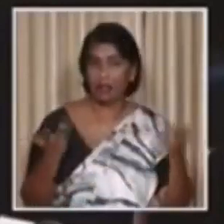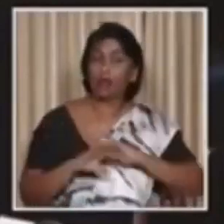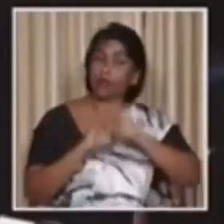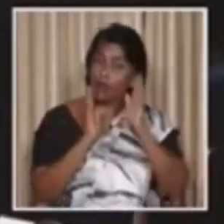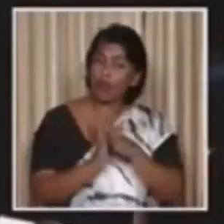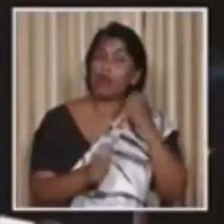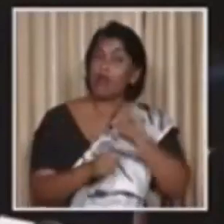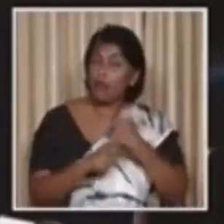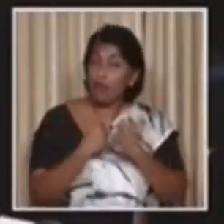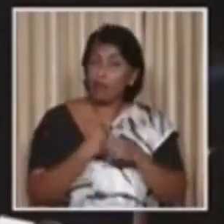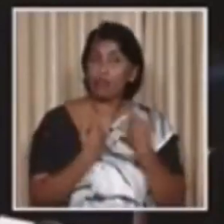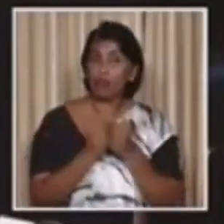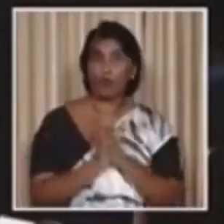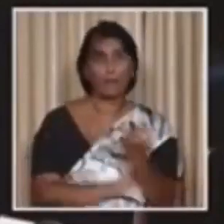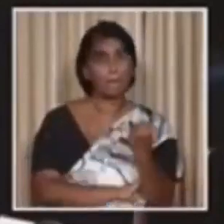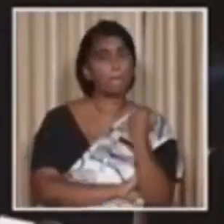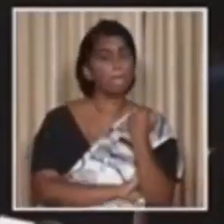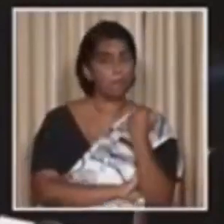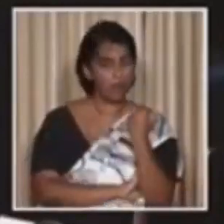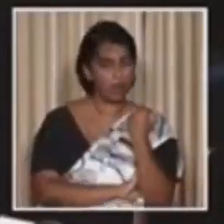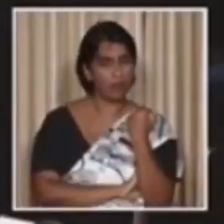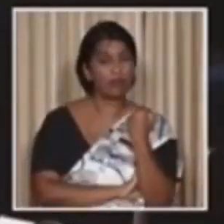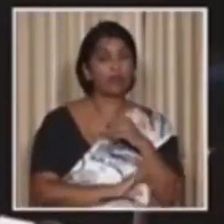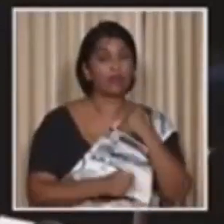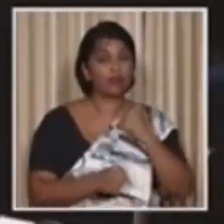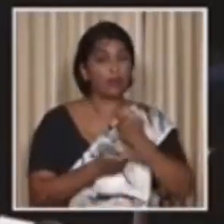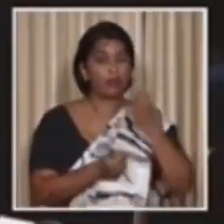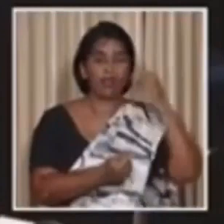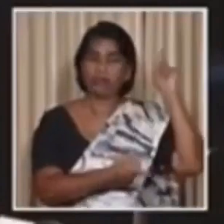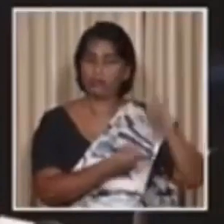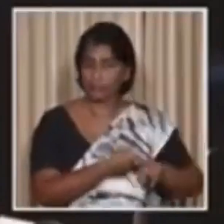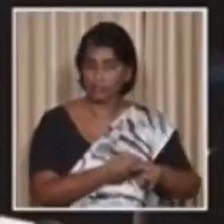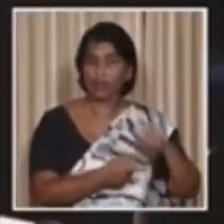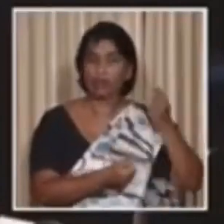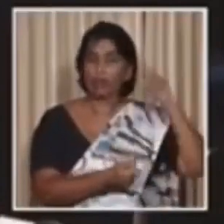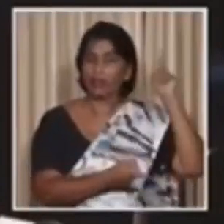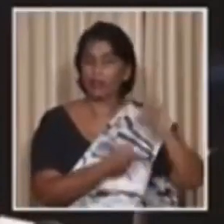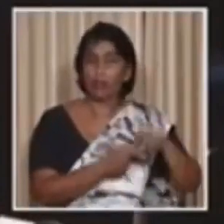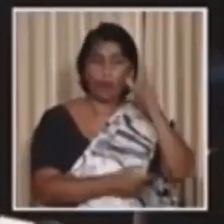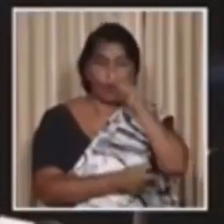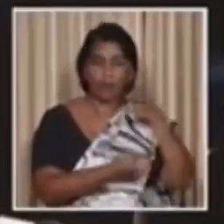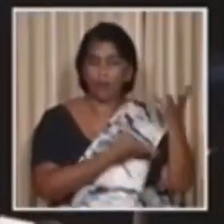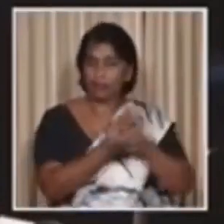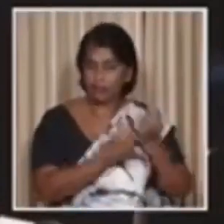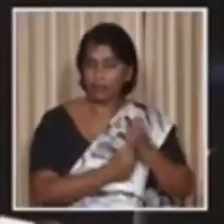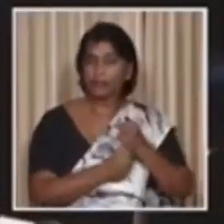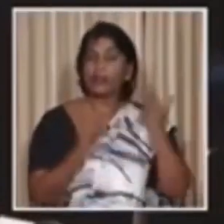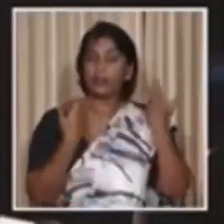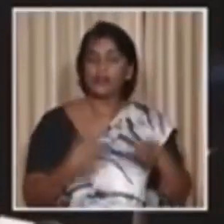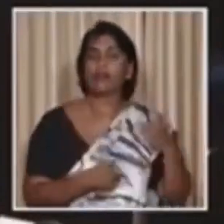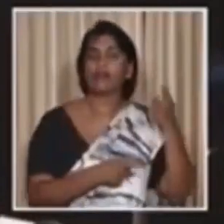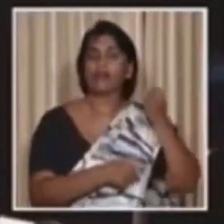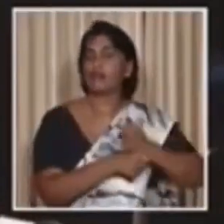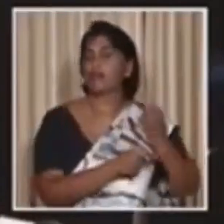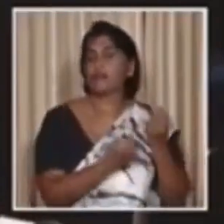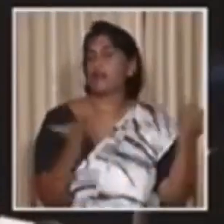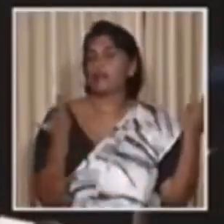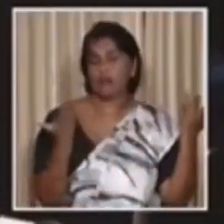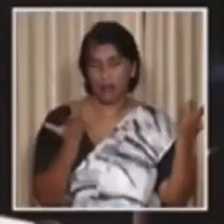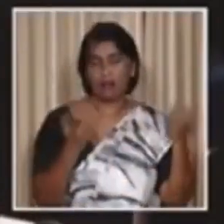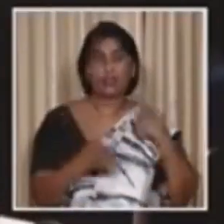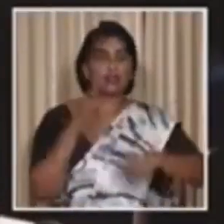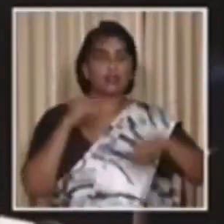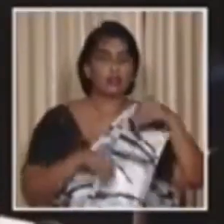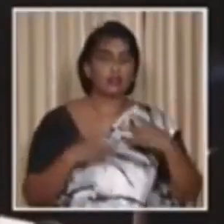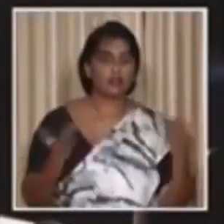හැම ආණ්ඩුවම හදන්නේ තමන්ගේ බලය තියාගන්න භාණ්ඩාගාරේ හින්දනවා. භාණ්ඩාගාරයේ දැනේ හොරකම් කරනවා. හොරකම් කරලා ඉවරලා කියනවා භාණ්ඩාගාරයේ සල්ලි නැහැ,